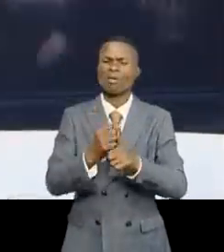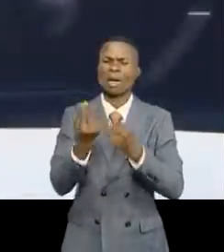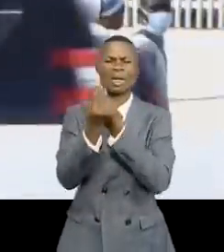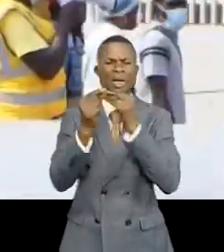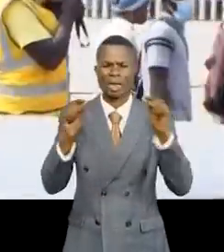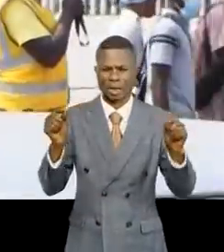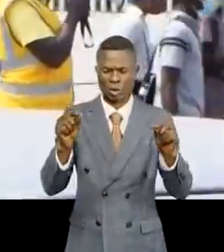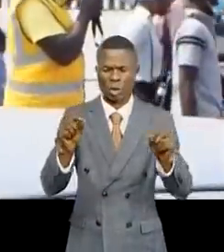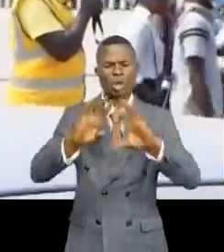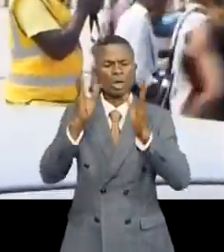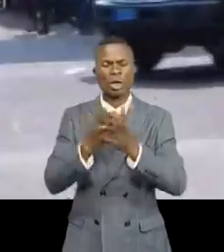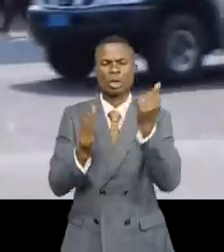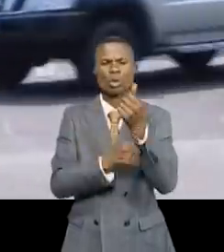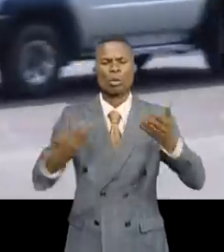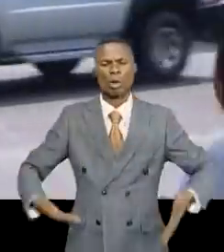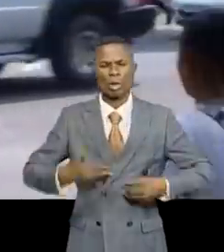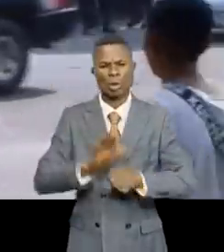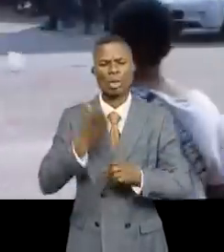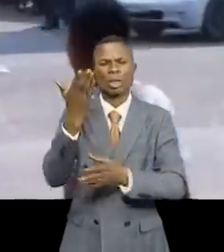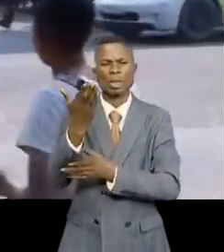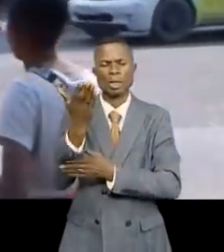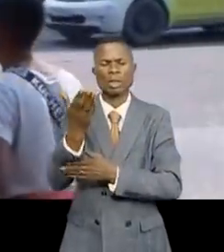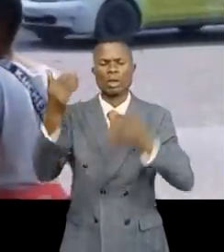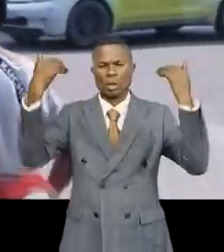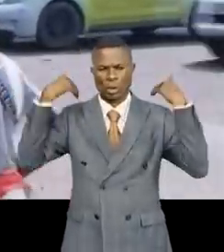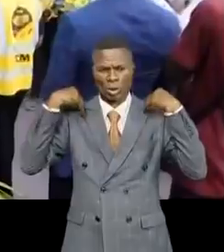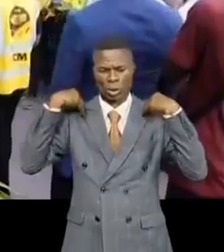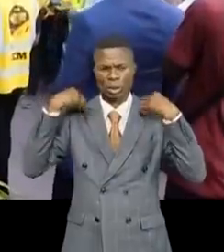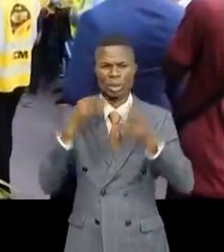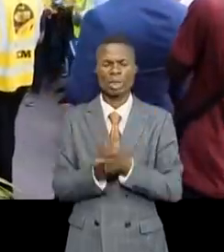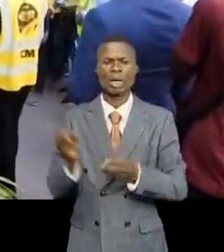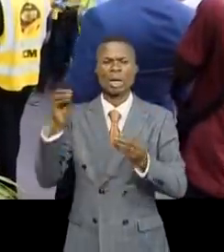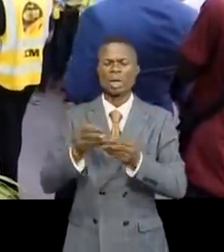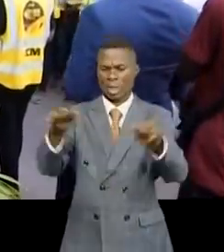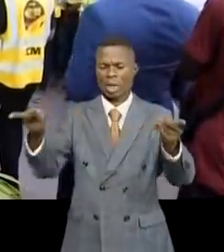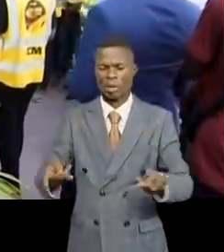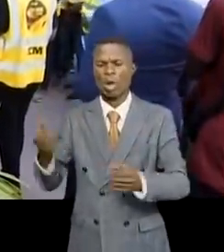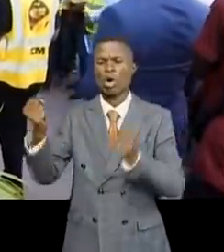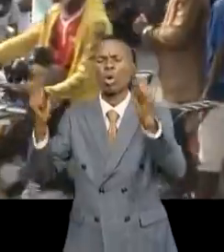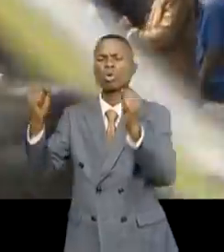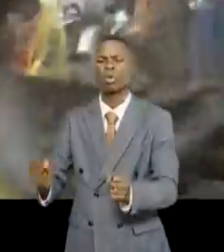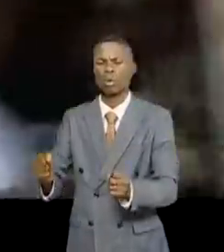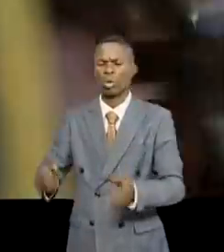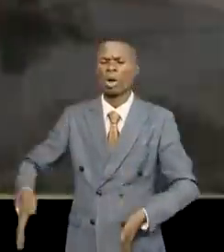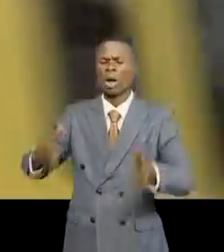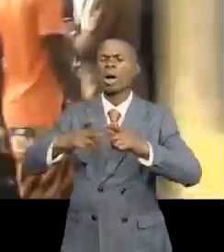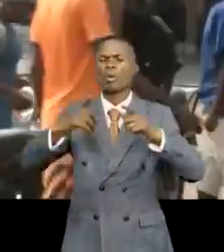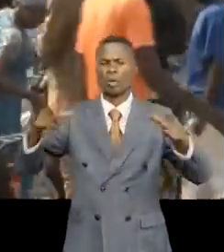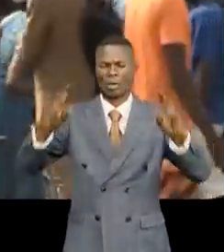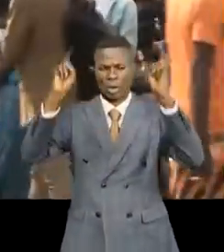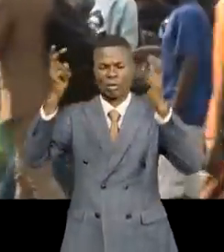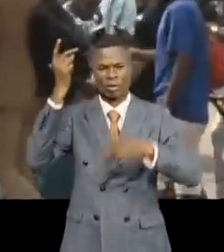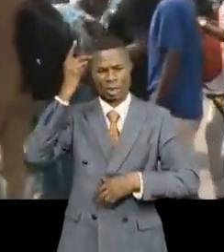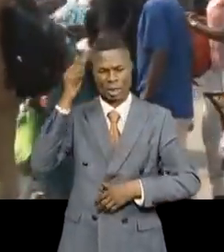par les usagers de la route qui, par ailleurs, réclament des autorités l'érection de parkings pour véhicules sur les grandes artères de la ville.